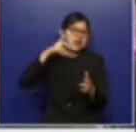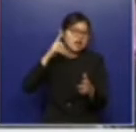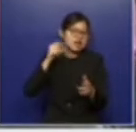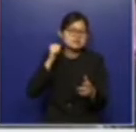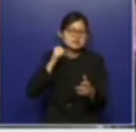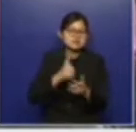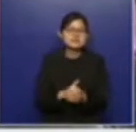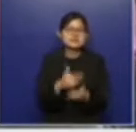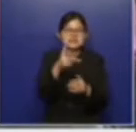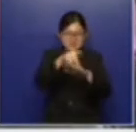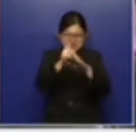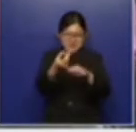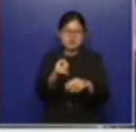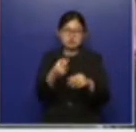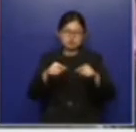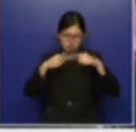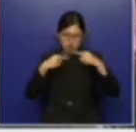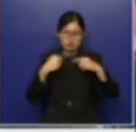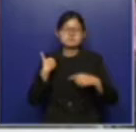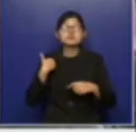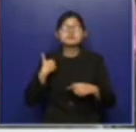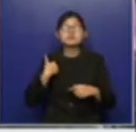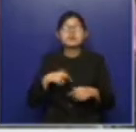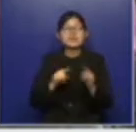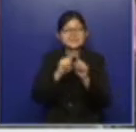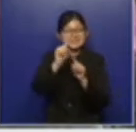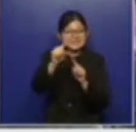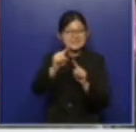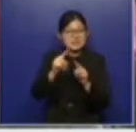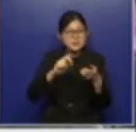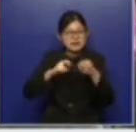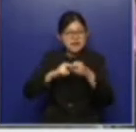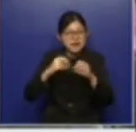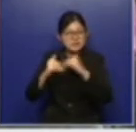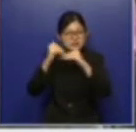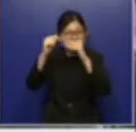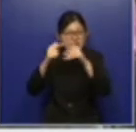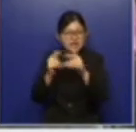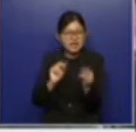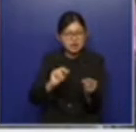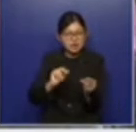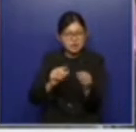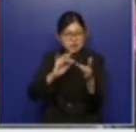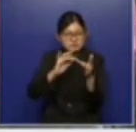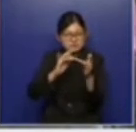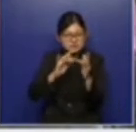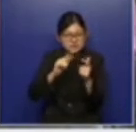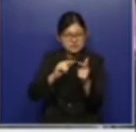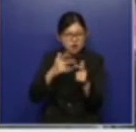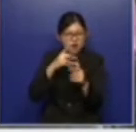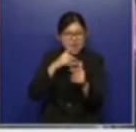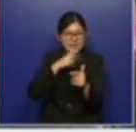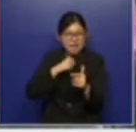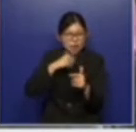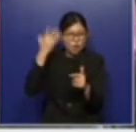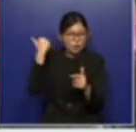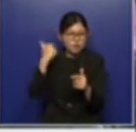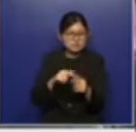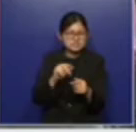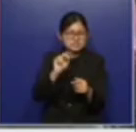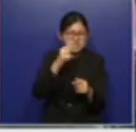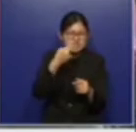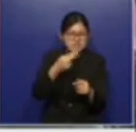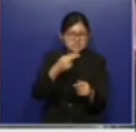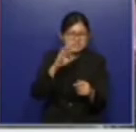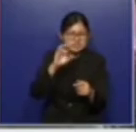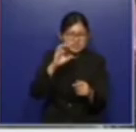บคำถามผมนะครับ1ปัญหาเรื่องการพัฒนาคลื่นความถี่ที่เป็นระบบอนาล็อกเก่าตั้งแต่คลื่น HF High